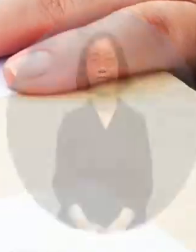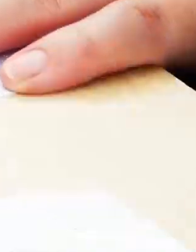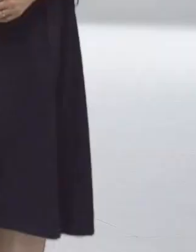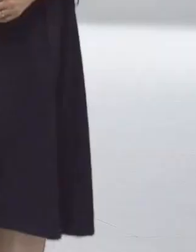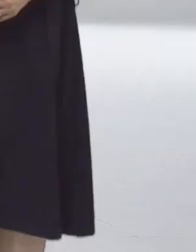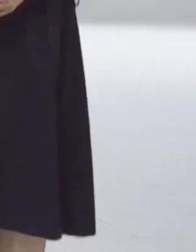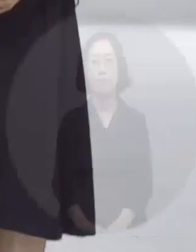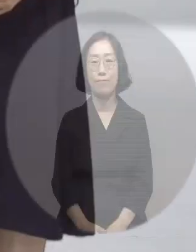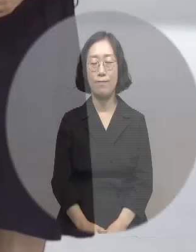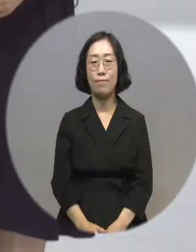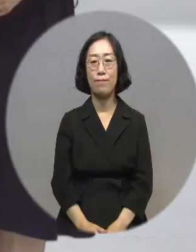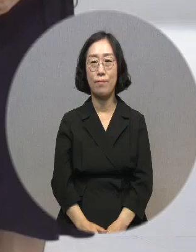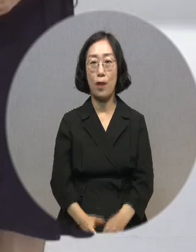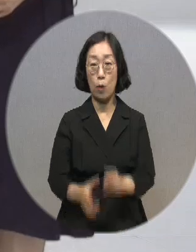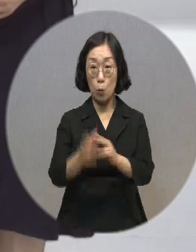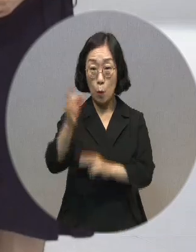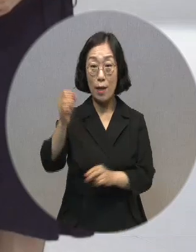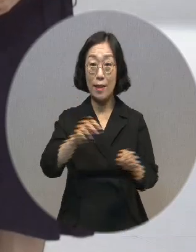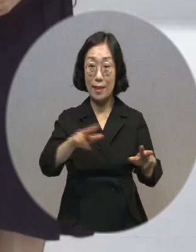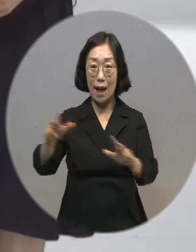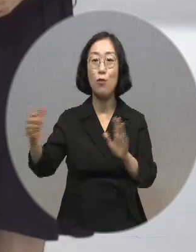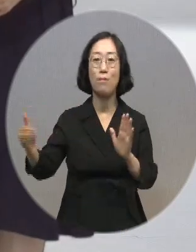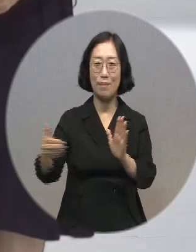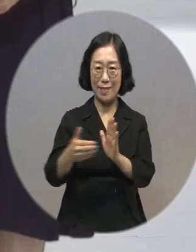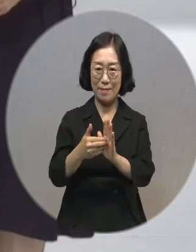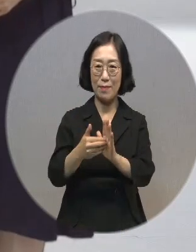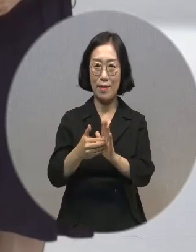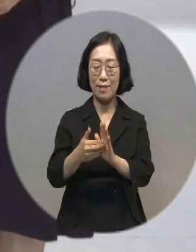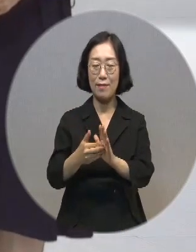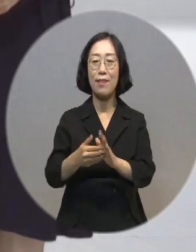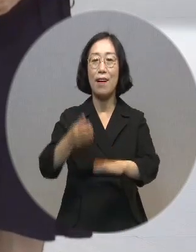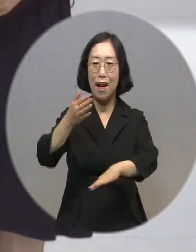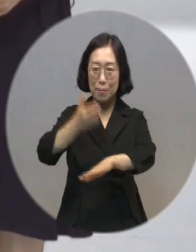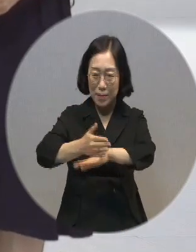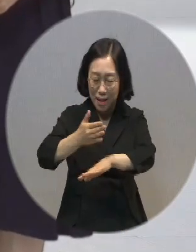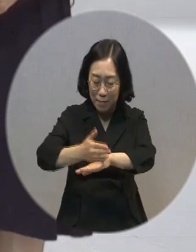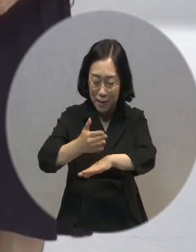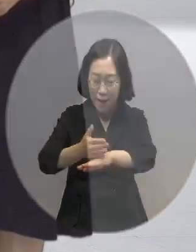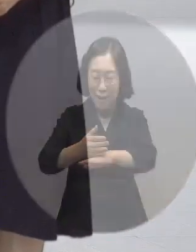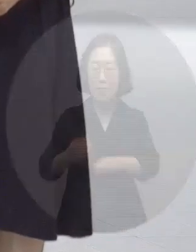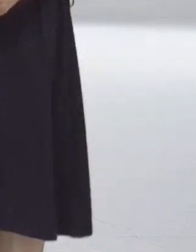이상으로 통일 나우를 마칩니다. 시청해주신 여러분 고맙습니다.